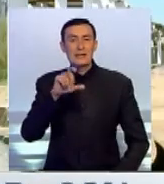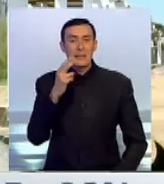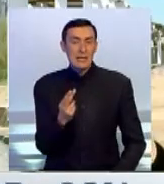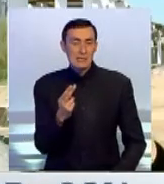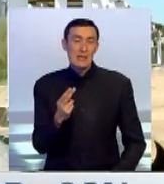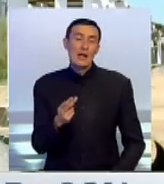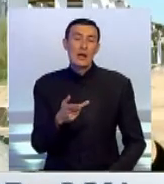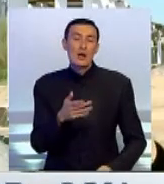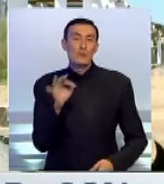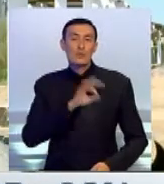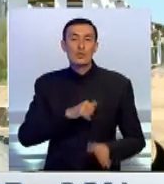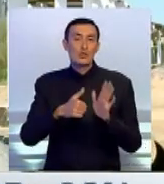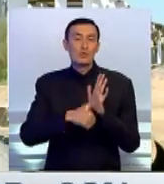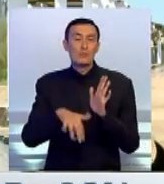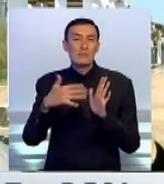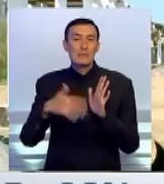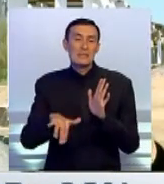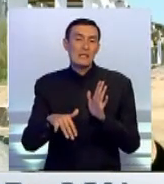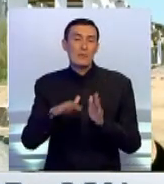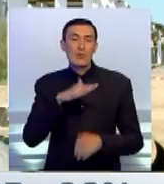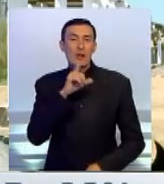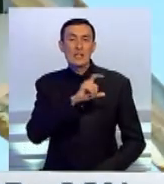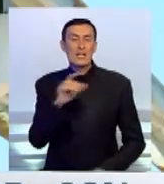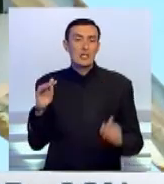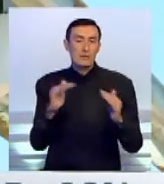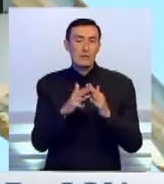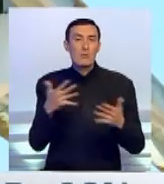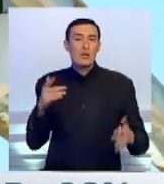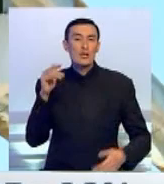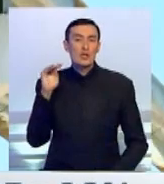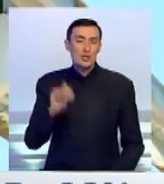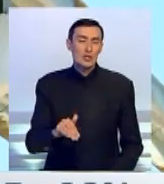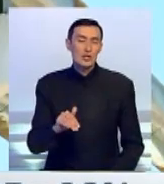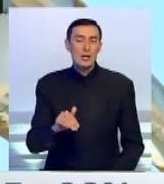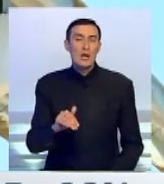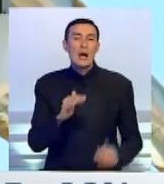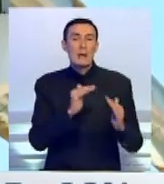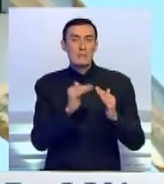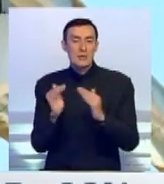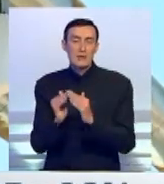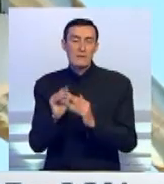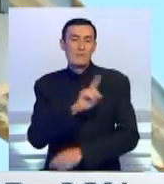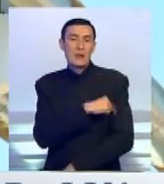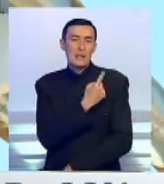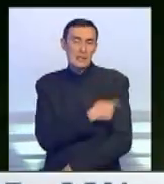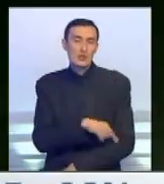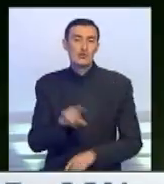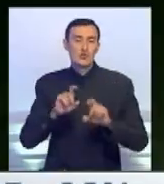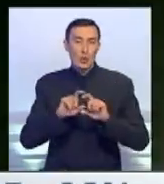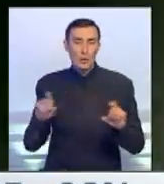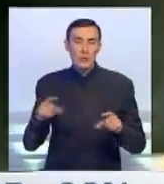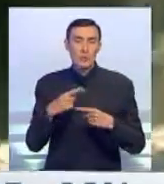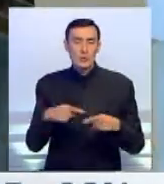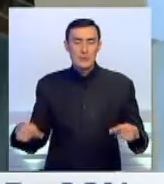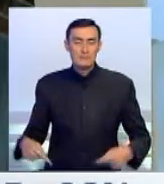около 650 многоэтажных домов и более 1000 социальных объектов.